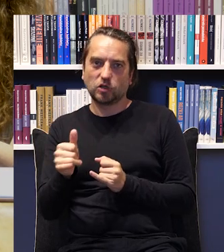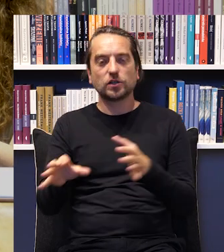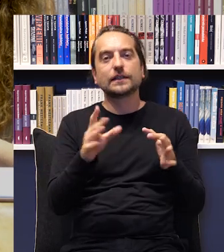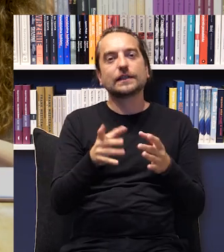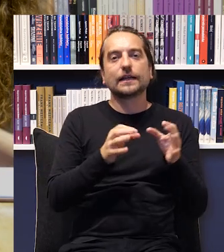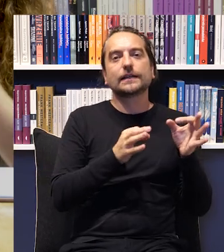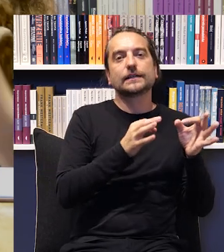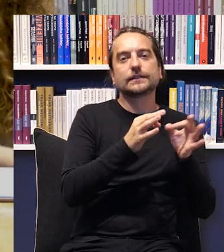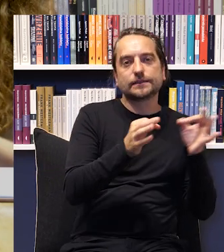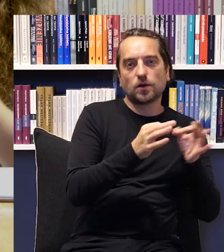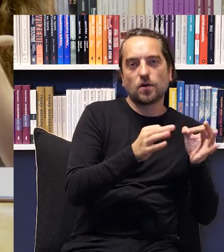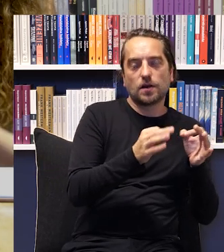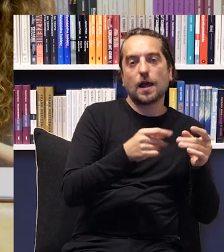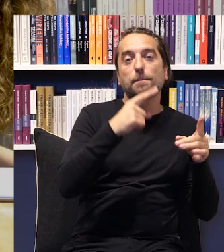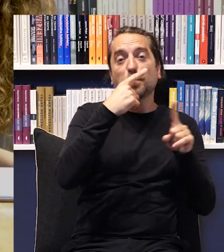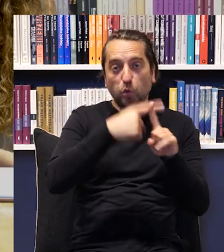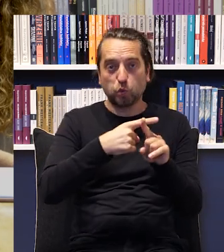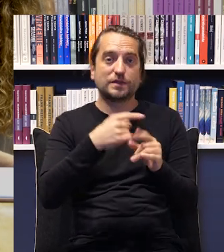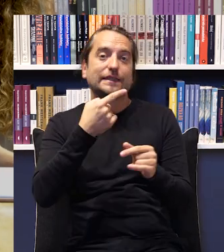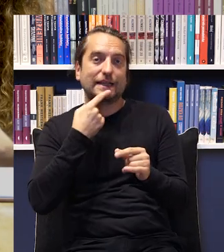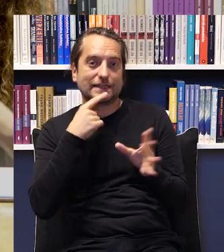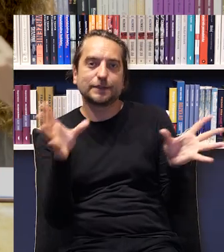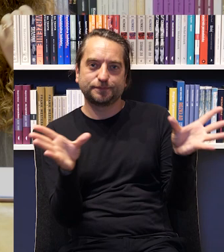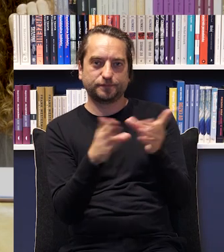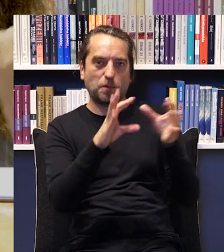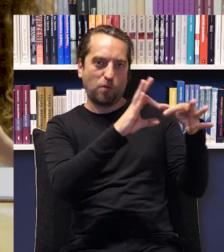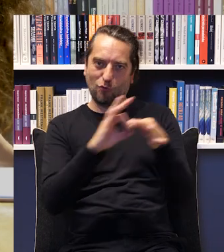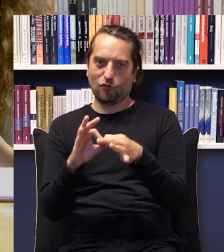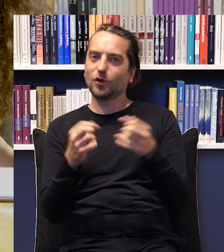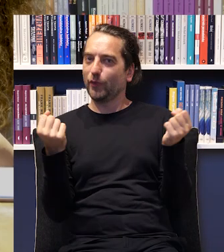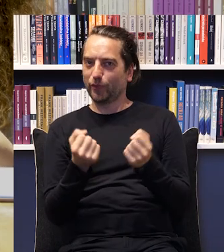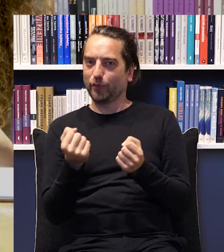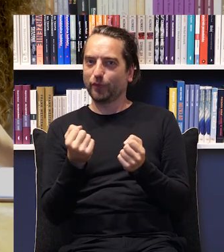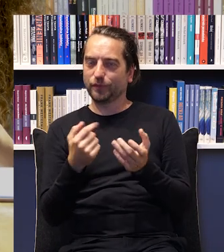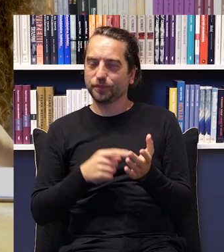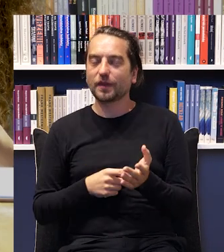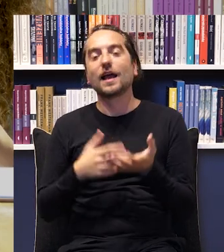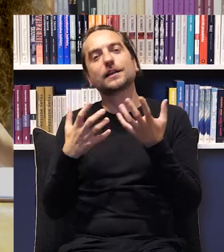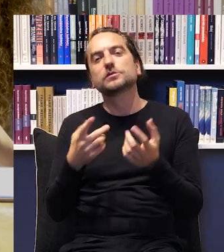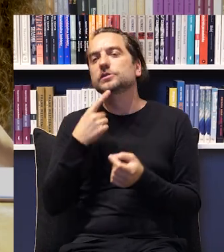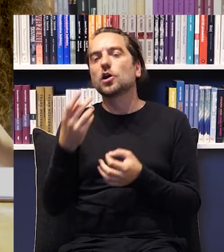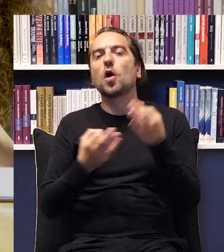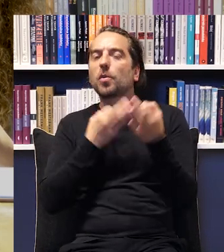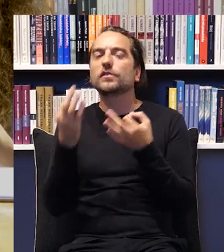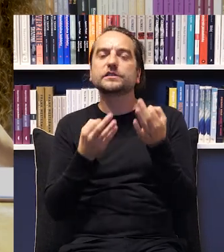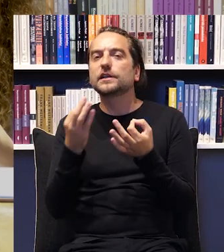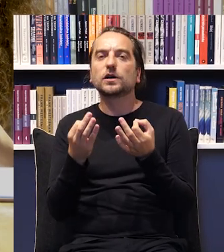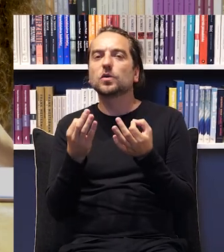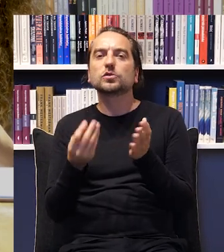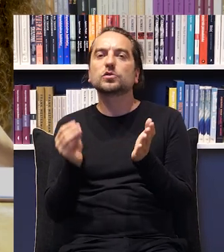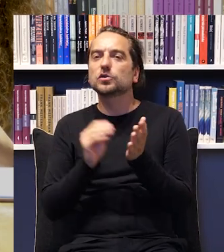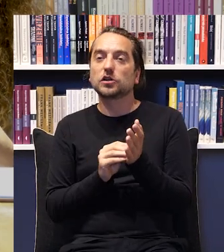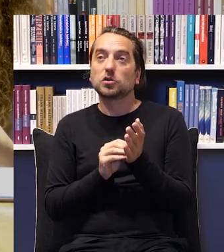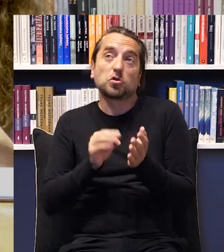z tym tematem, z tym, co się w tej książce dzieje, ale chciałabym, żebyś dwa słowa powiedziała od siebie, bo to